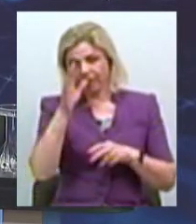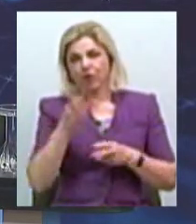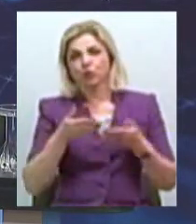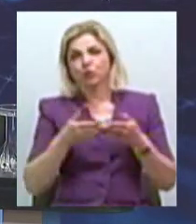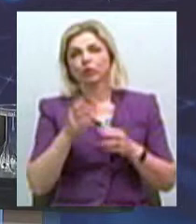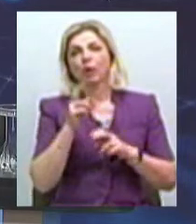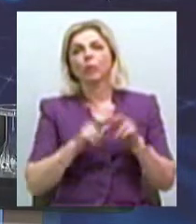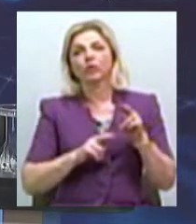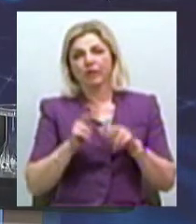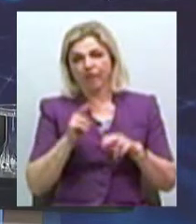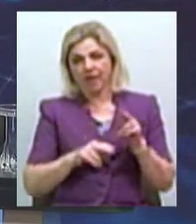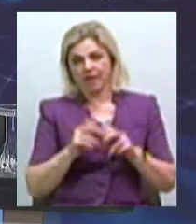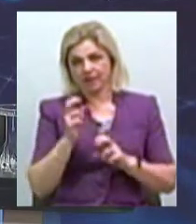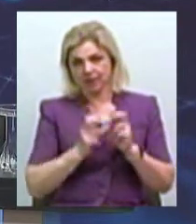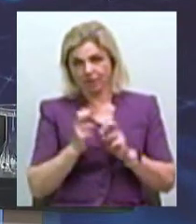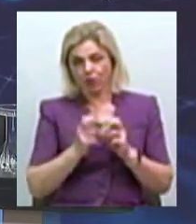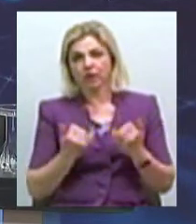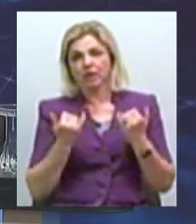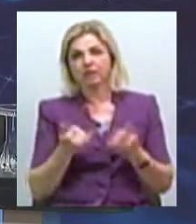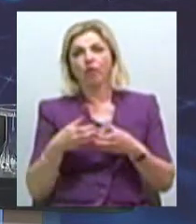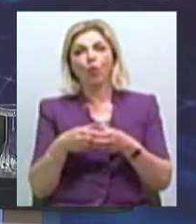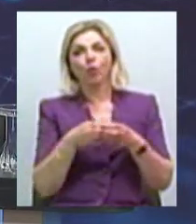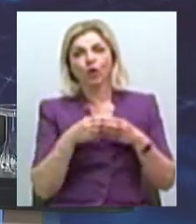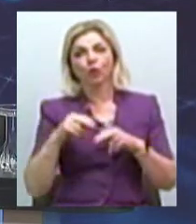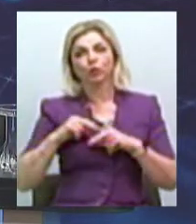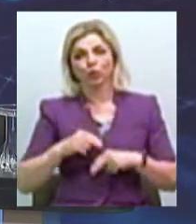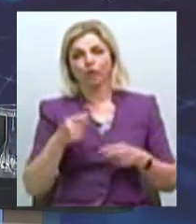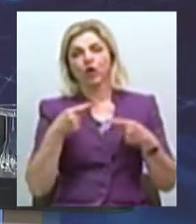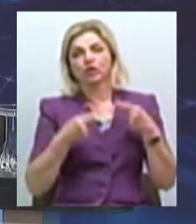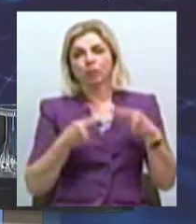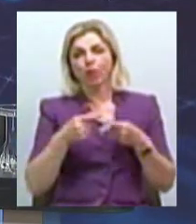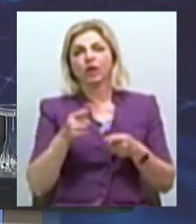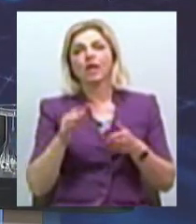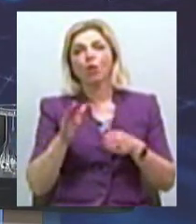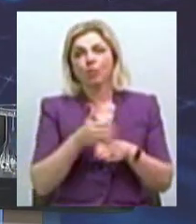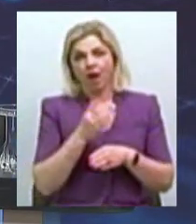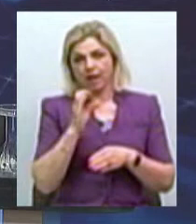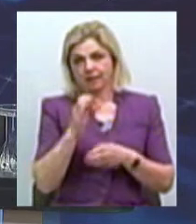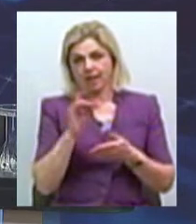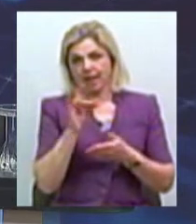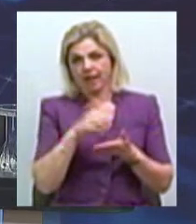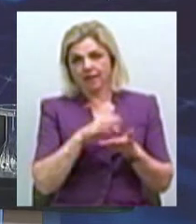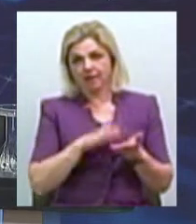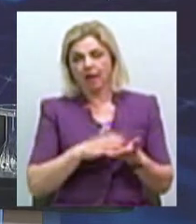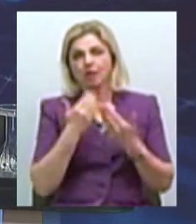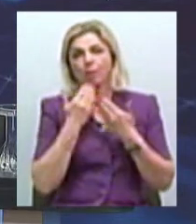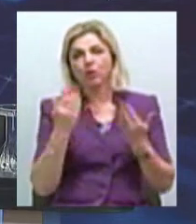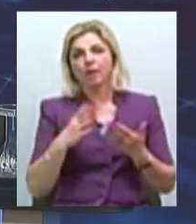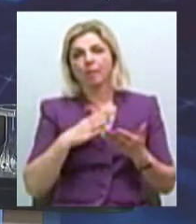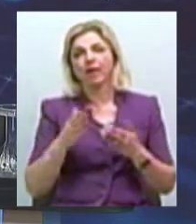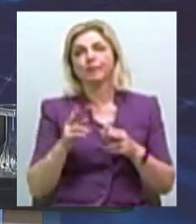суднобудівельні заводи. На сьогоднішній день колективні трудові спори там зняті з реєстрації. Ну, останній спір був знятий з реєстрації